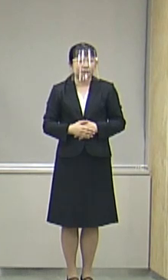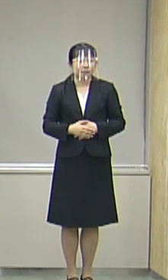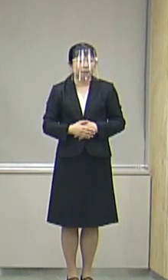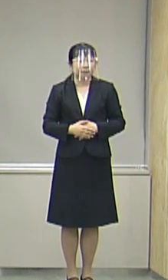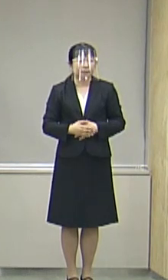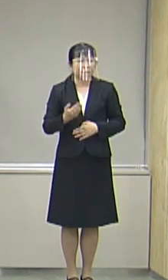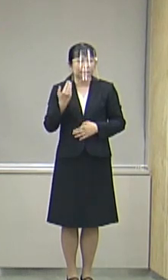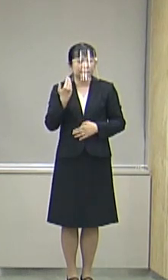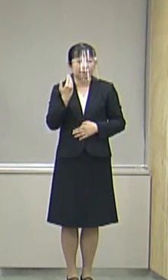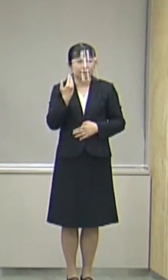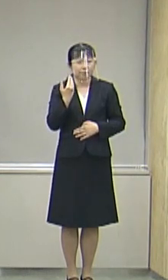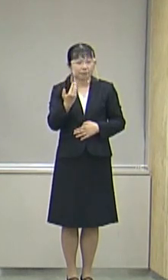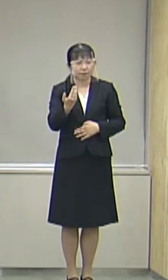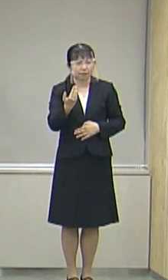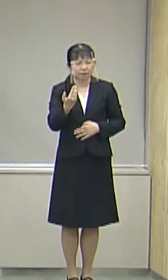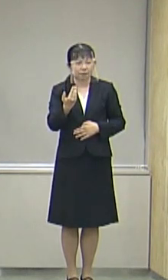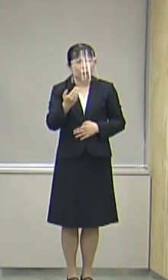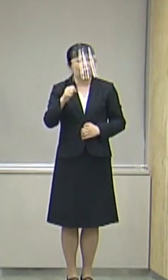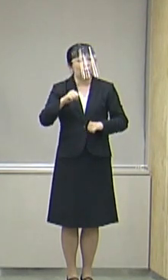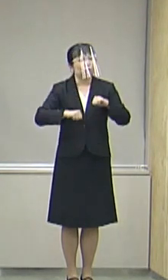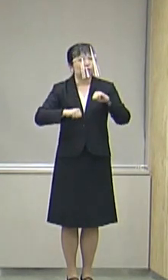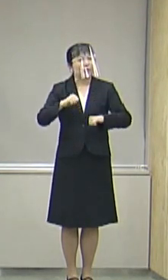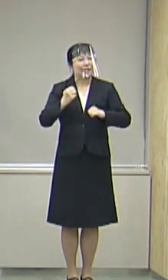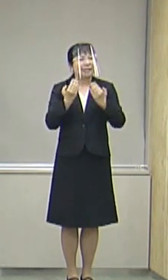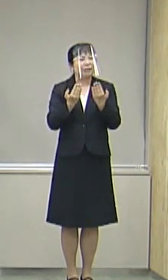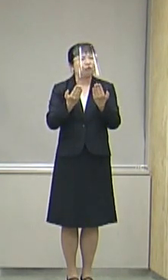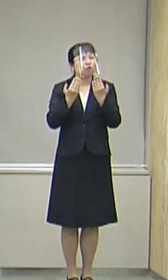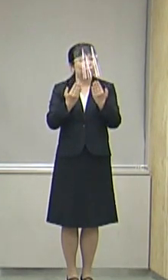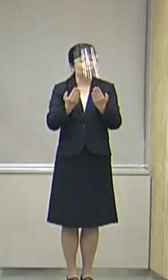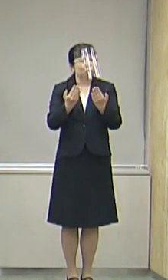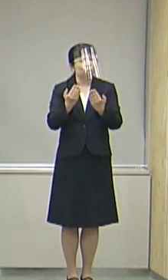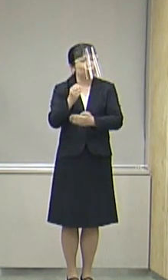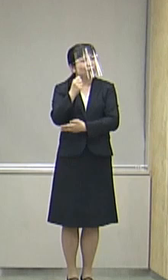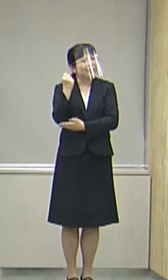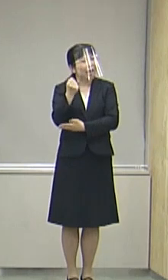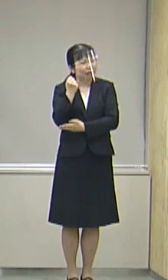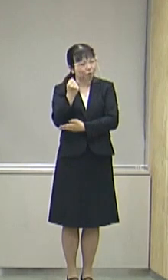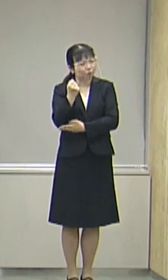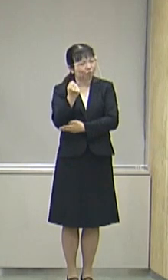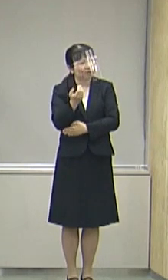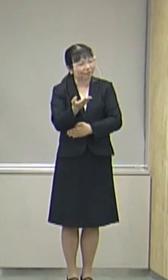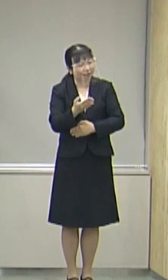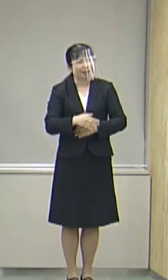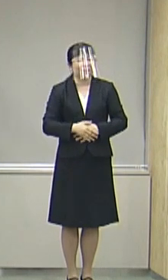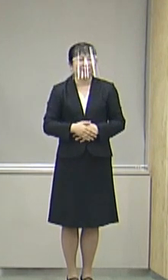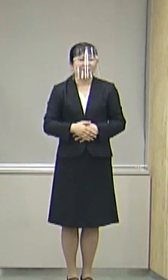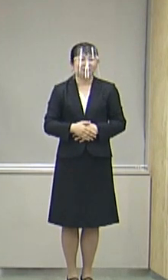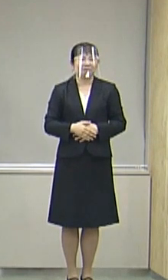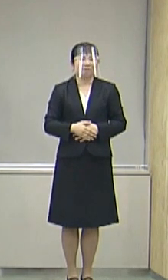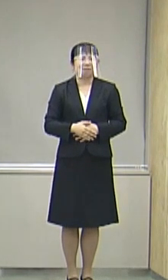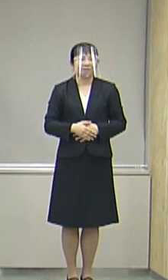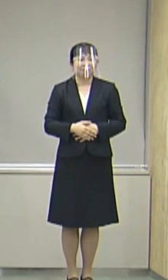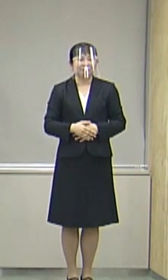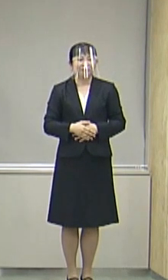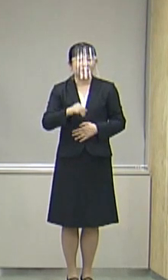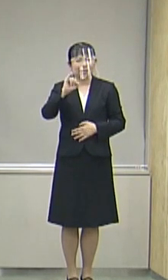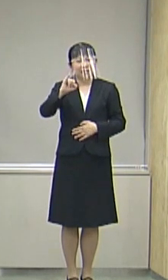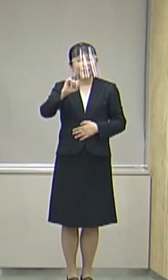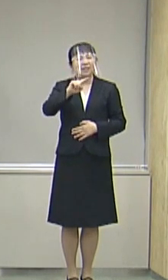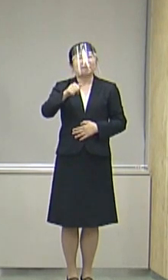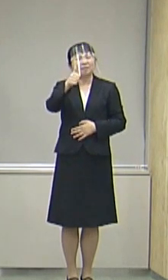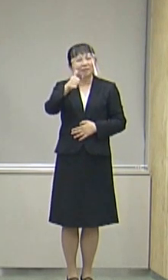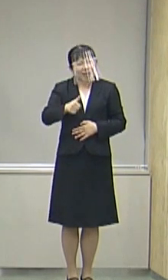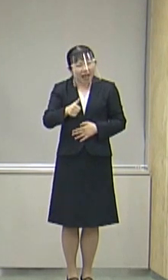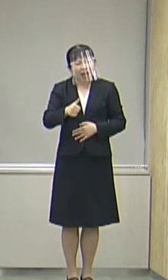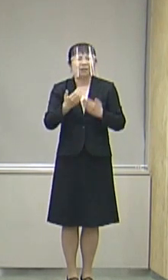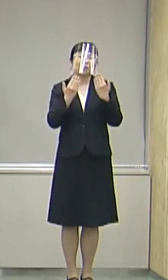フリースクールジャーナルさんでいいんですか。 はい、すみません、インタースクールジャーナルの平